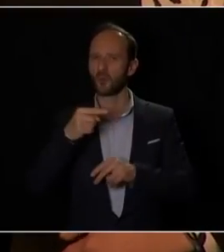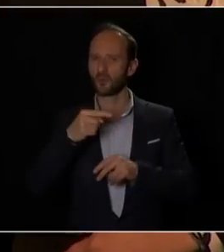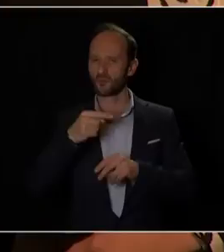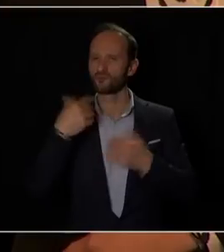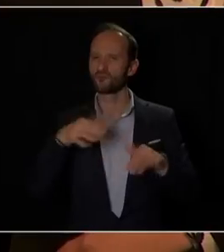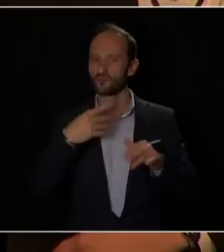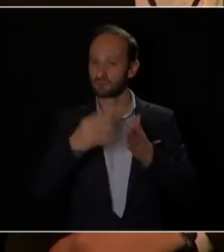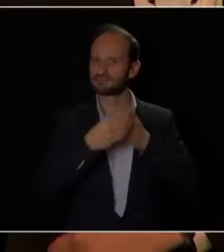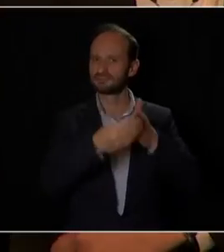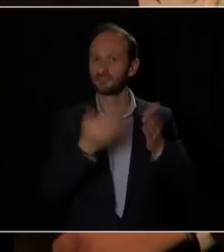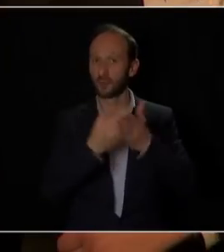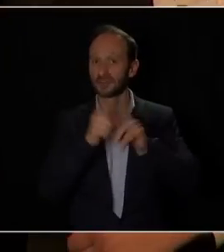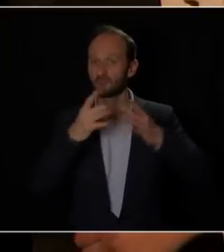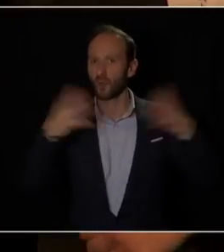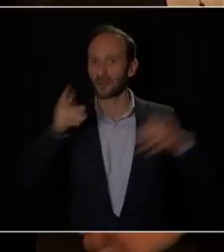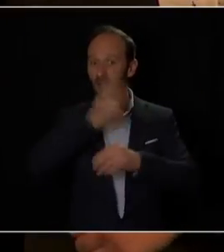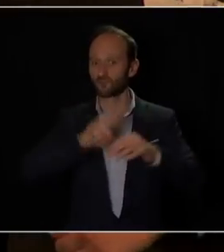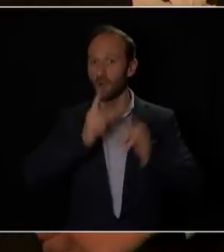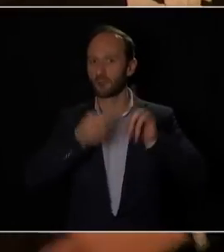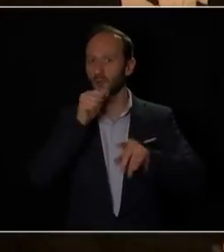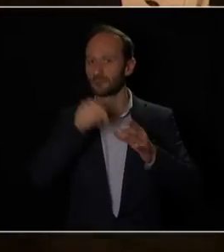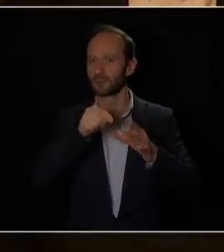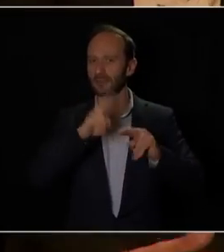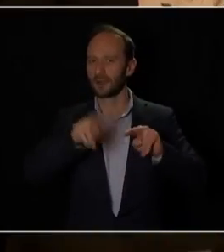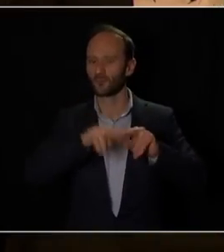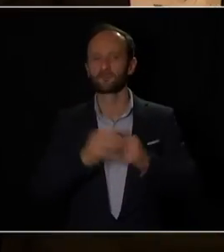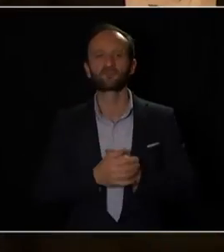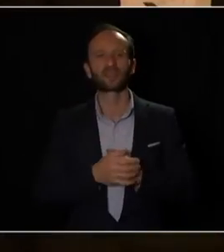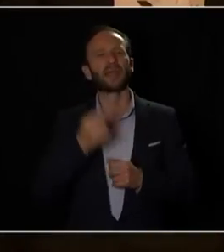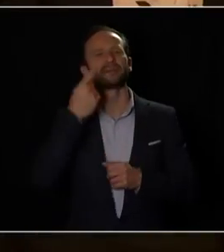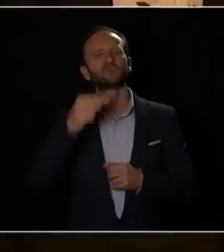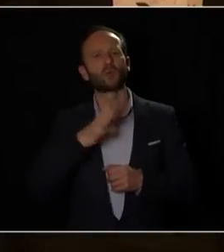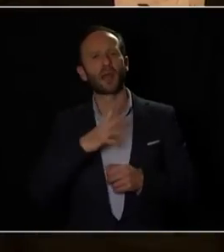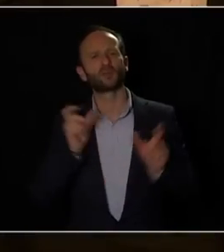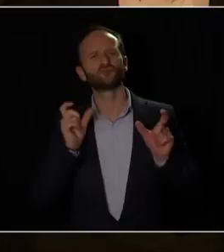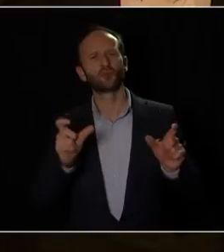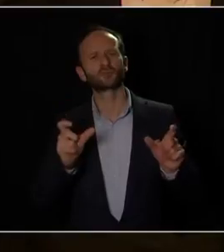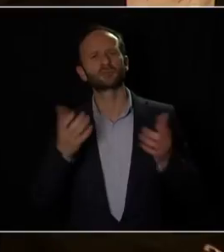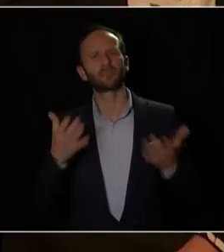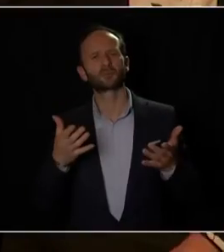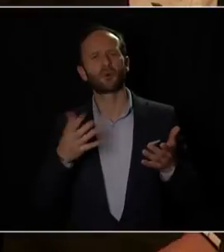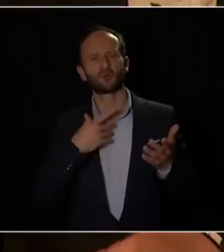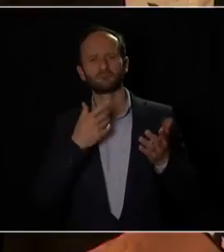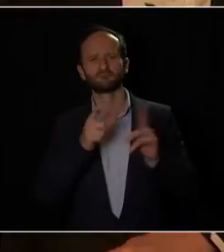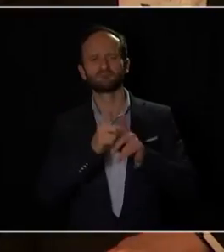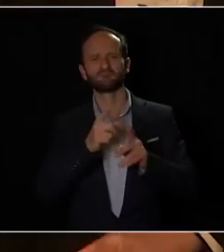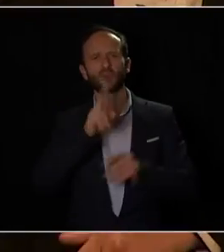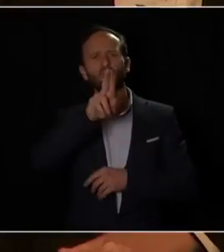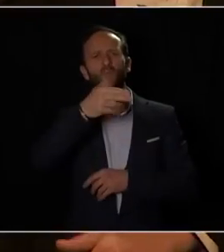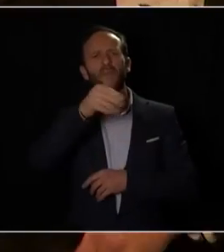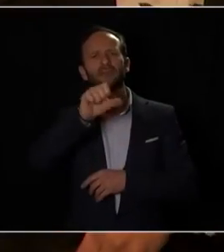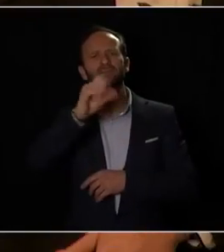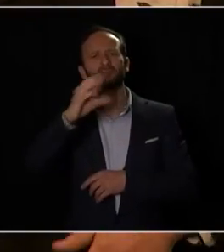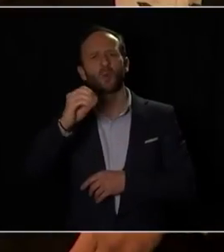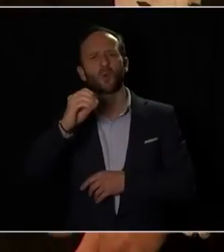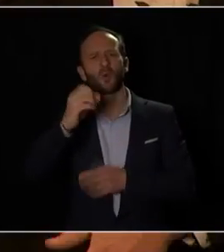région. Nous avons donc à Dijon maintenant la chance d'avoir ce qu'on appelle des mentions, deux mentions de l'UNESCO, patrimoine